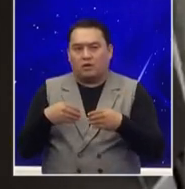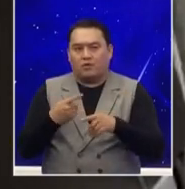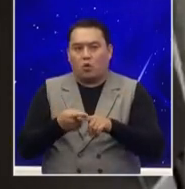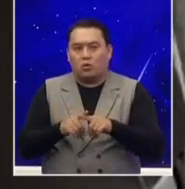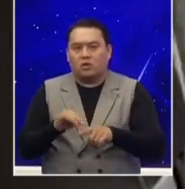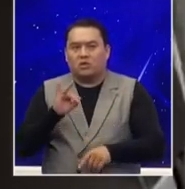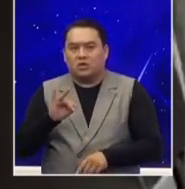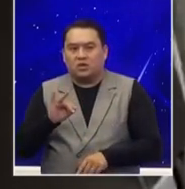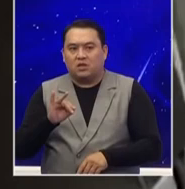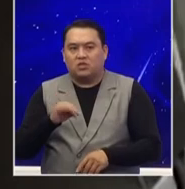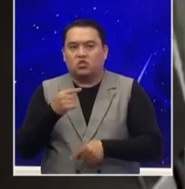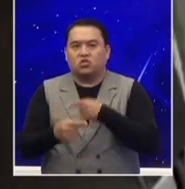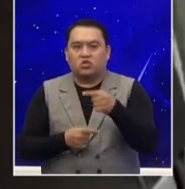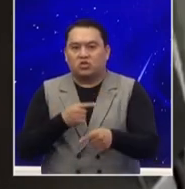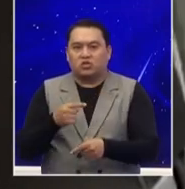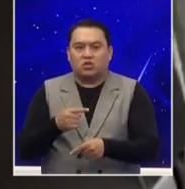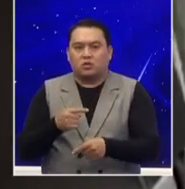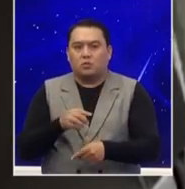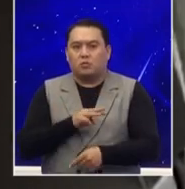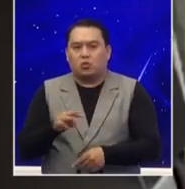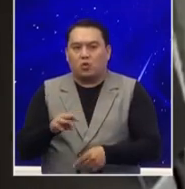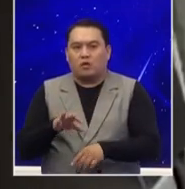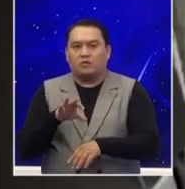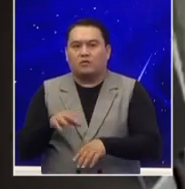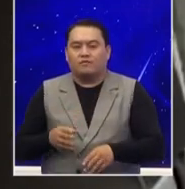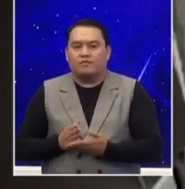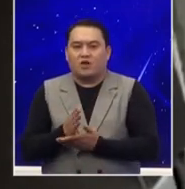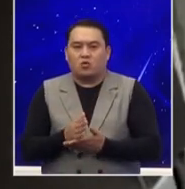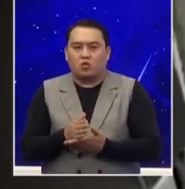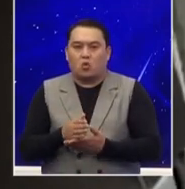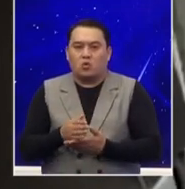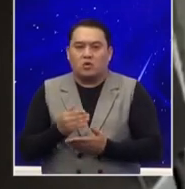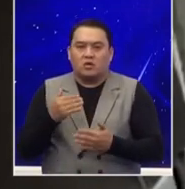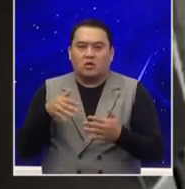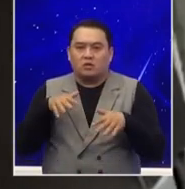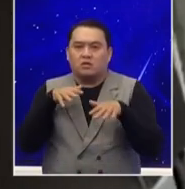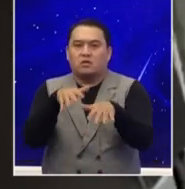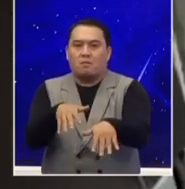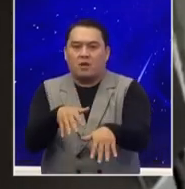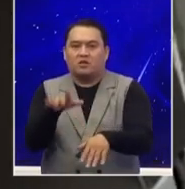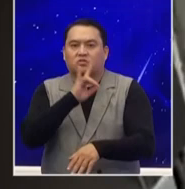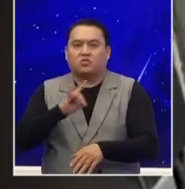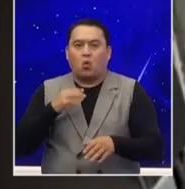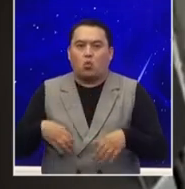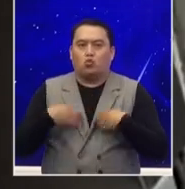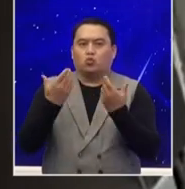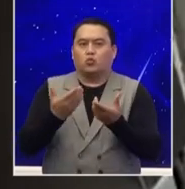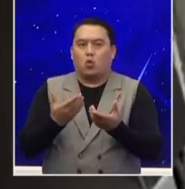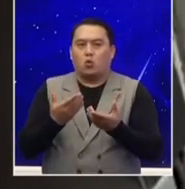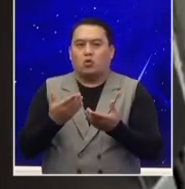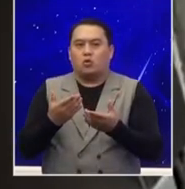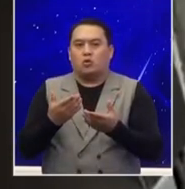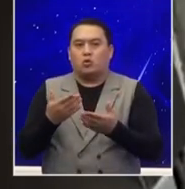капюшоном через пару мгновений он выхватывает нож замахивается женщина в испуге а закрывается